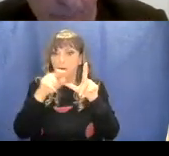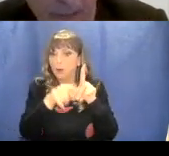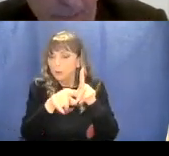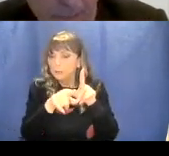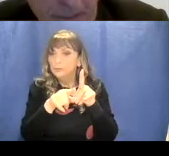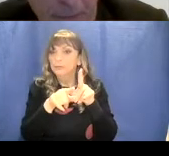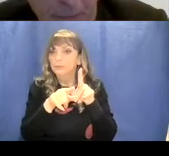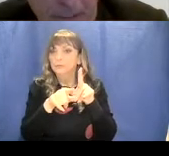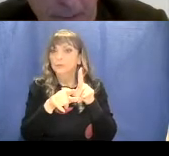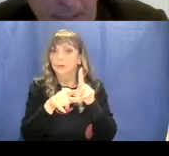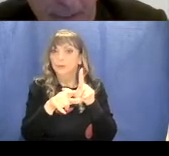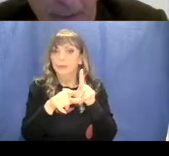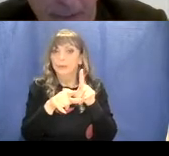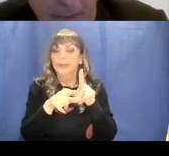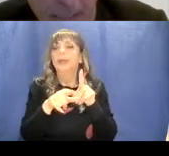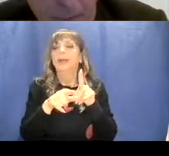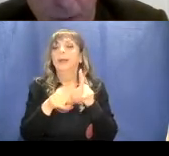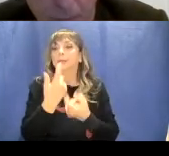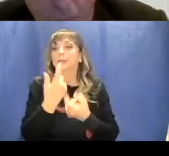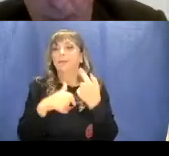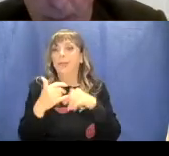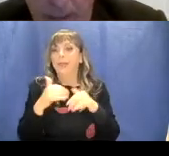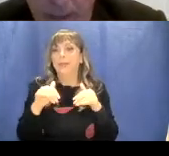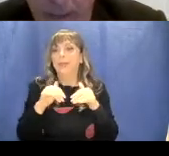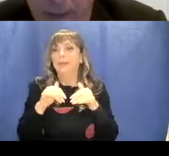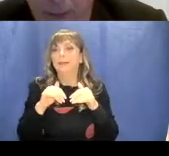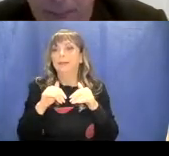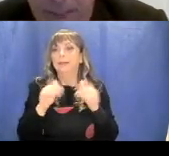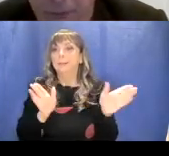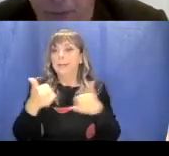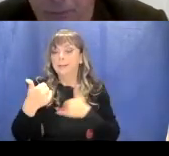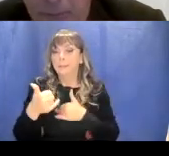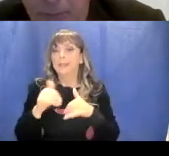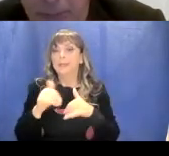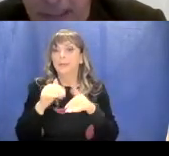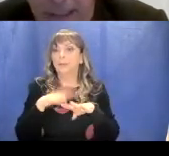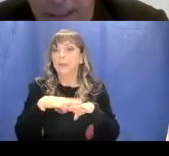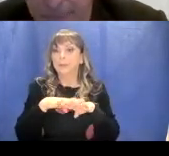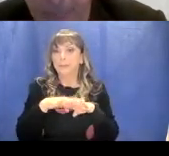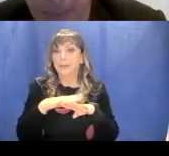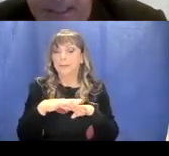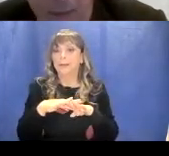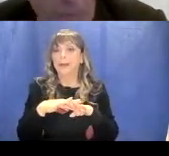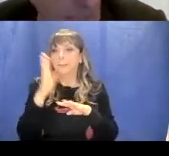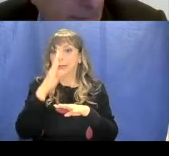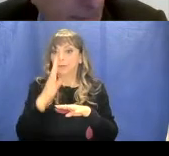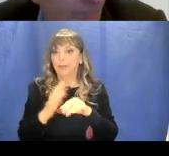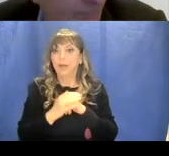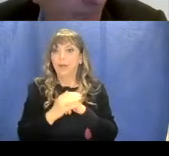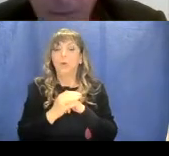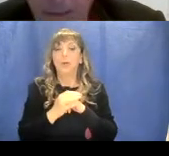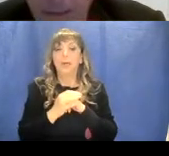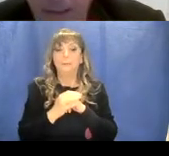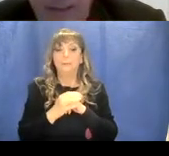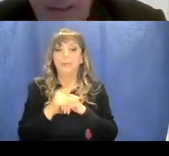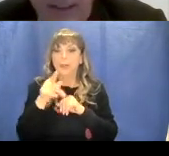dipartimento di matematica di barcellona queste sono mattonelle esagonali